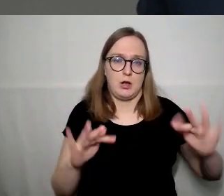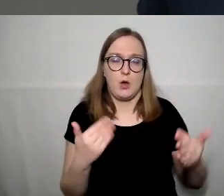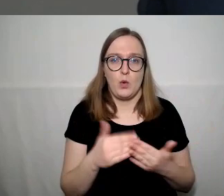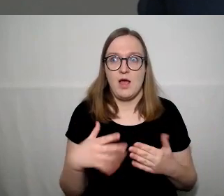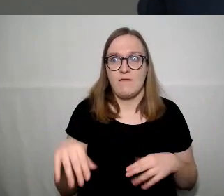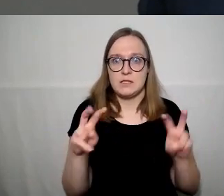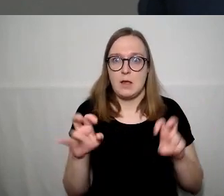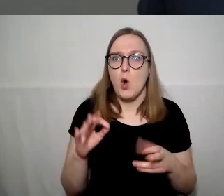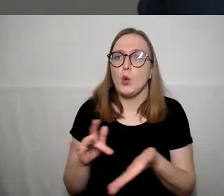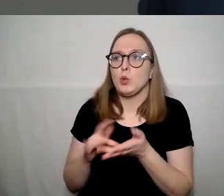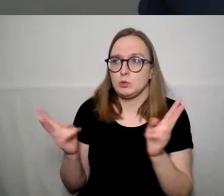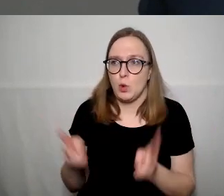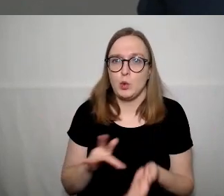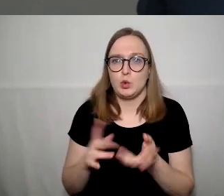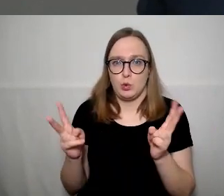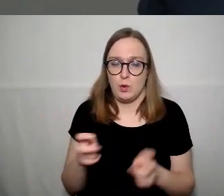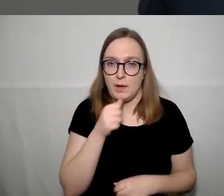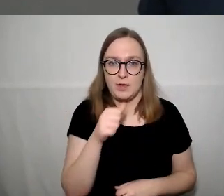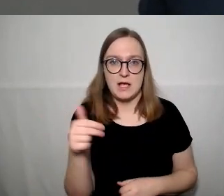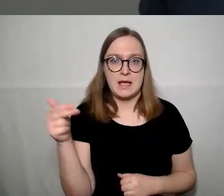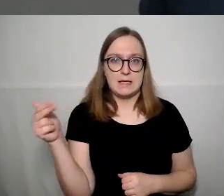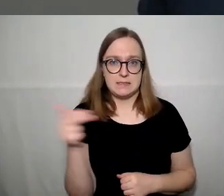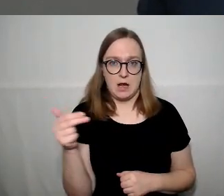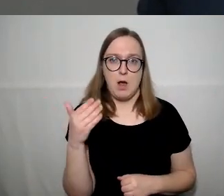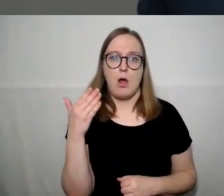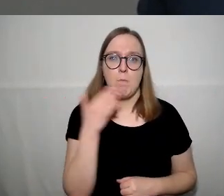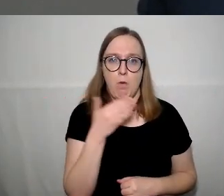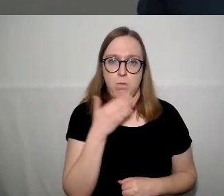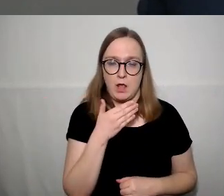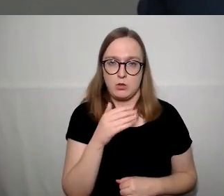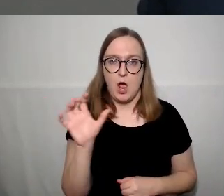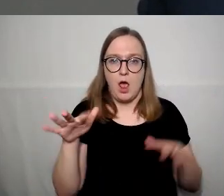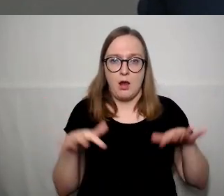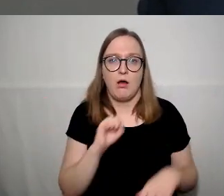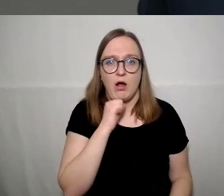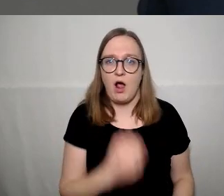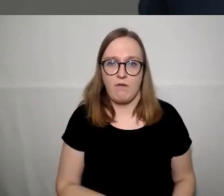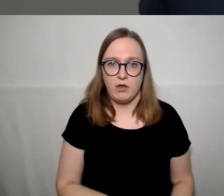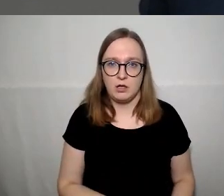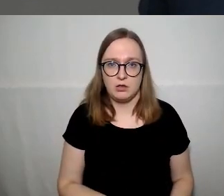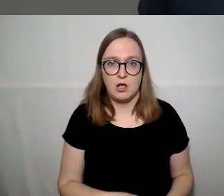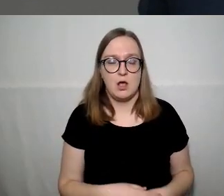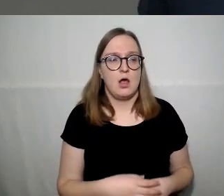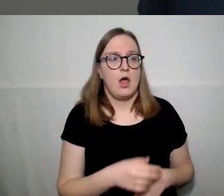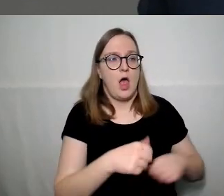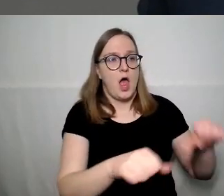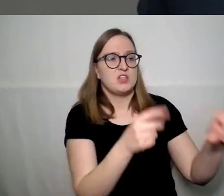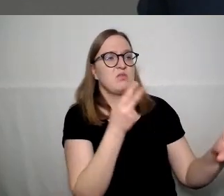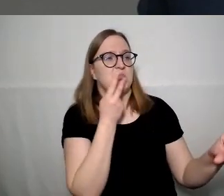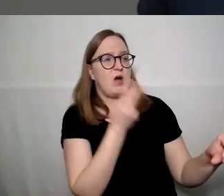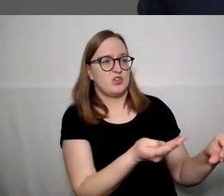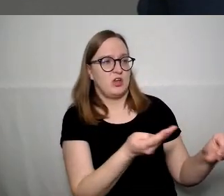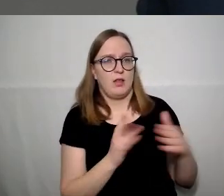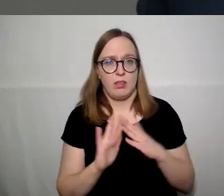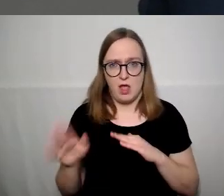pritraukimą, bet sekmadienį po pietų Elektrėnuose ką veikti? Į ežerą pažiūrėti ir grįžti namo, pavalgyti picerijoje. Tai va,